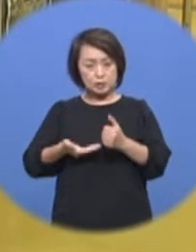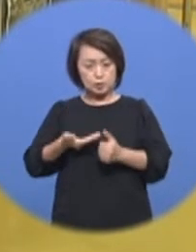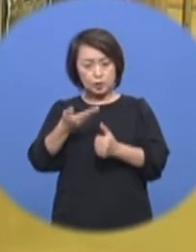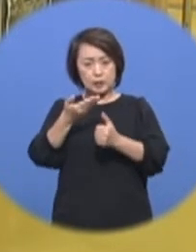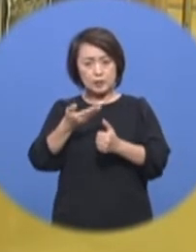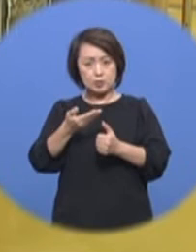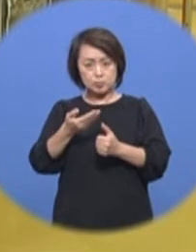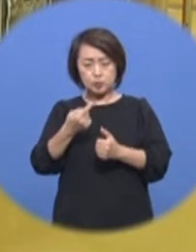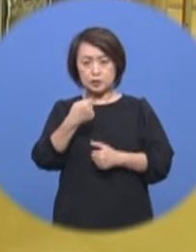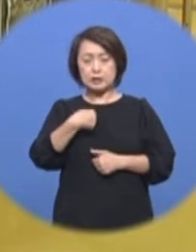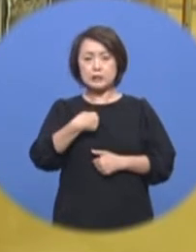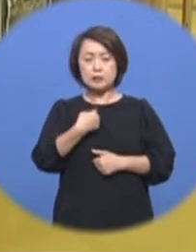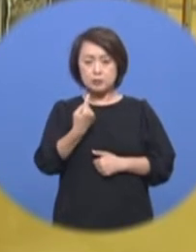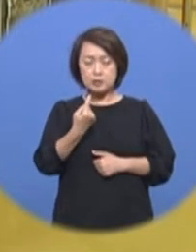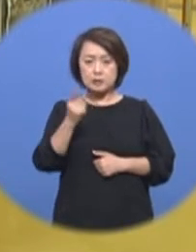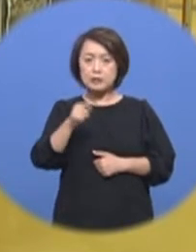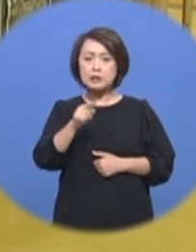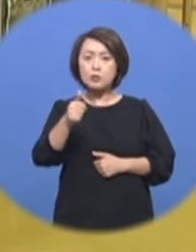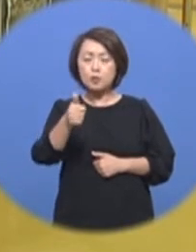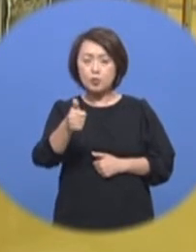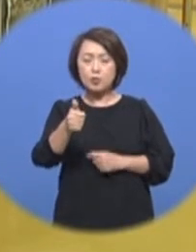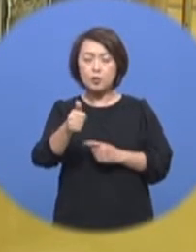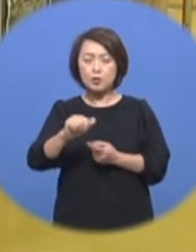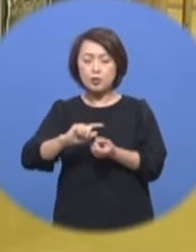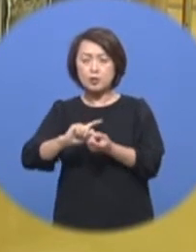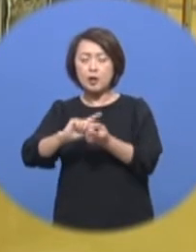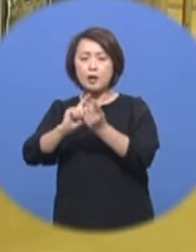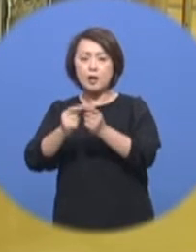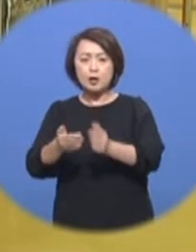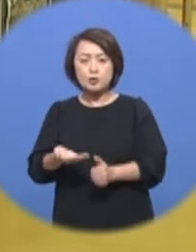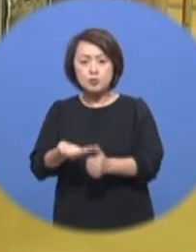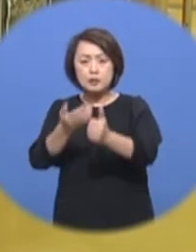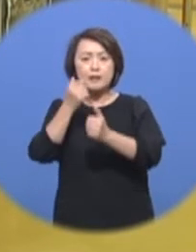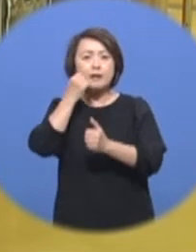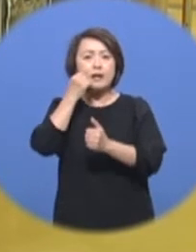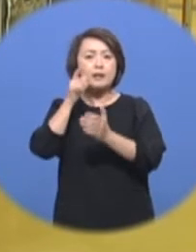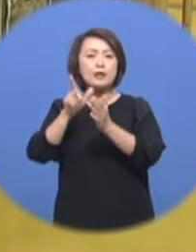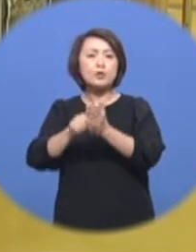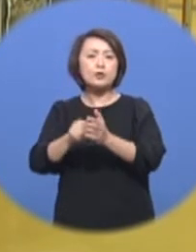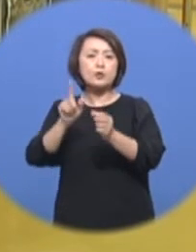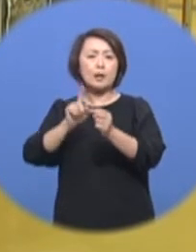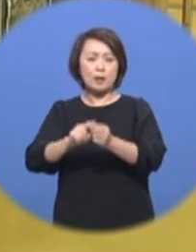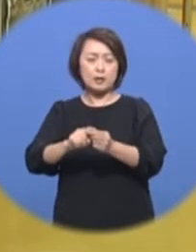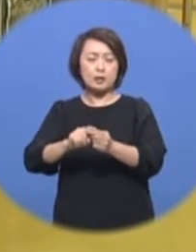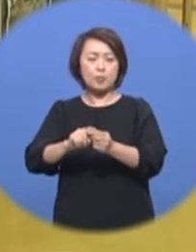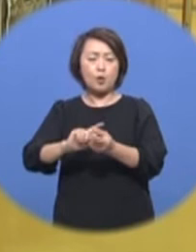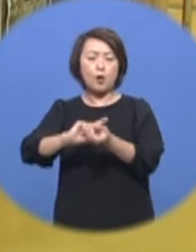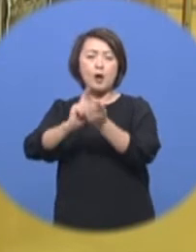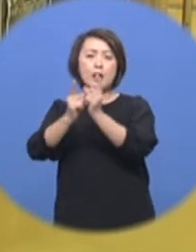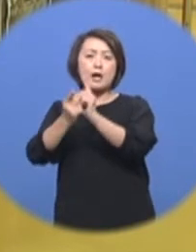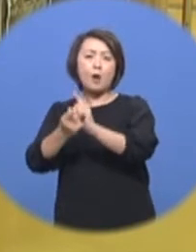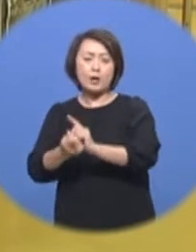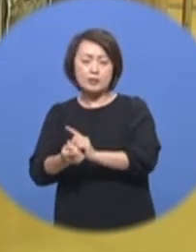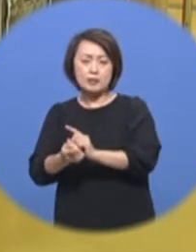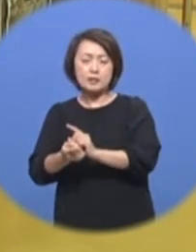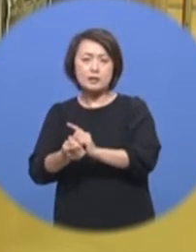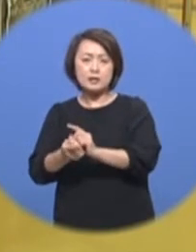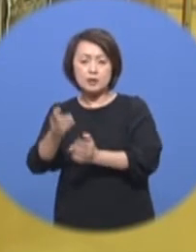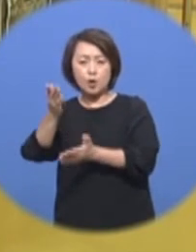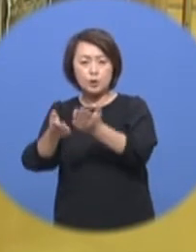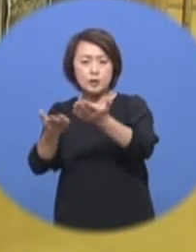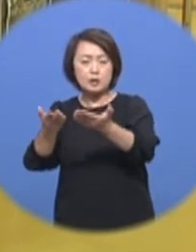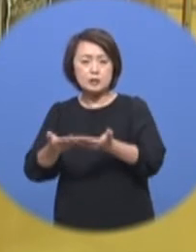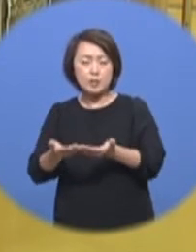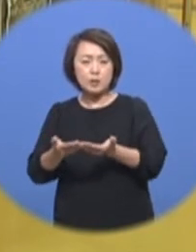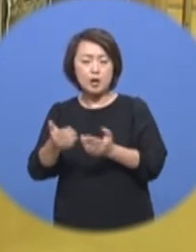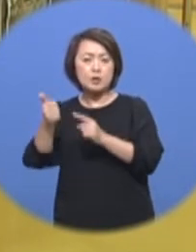で引き続いて世話をすることが難しくなってしまうような時のためにも、代わりにお世話をしてくれ